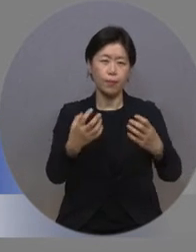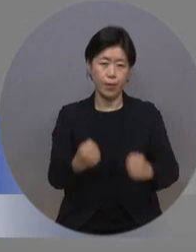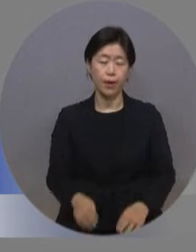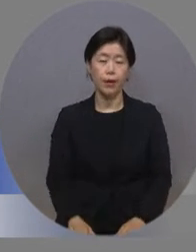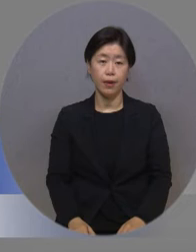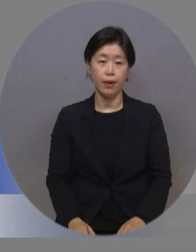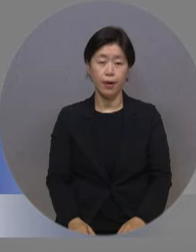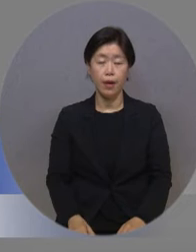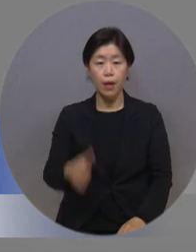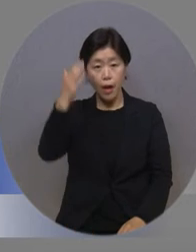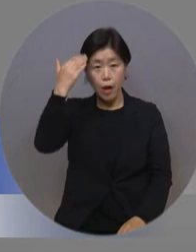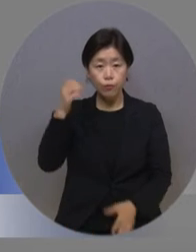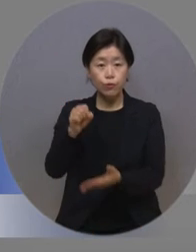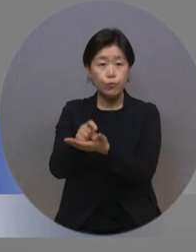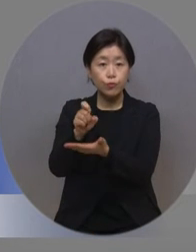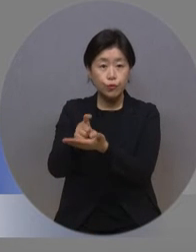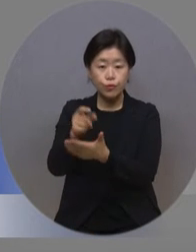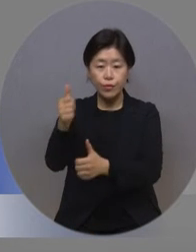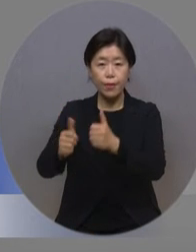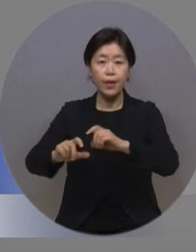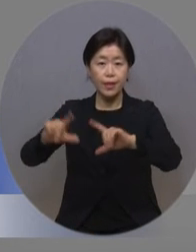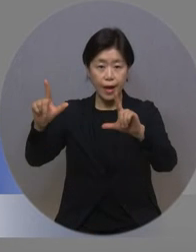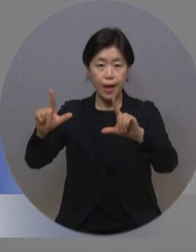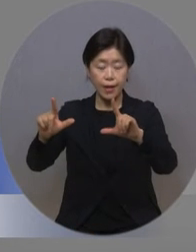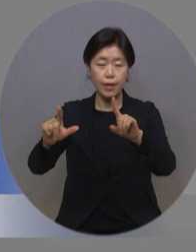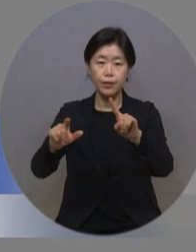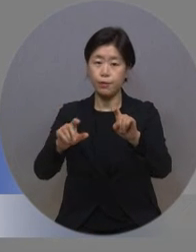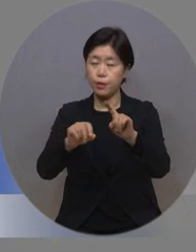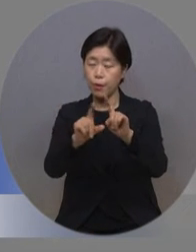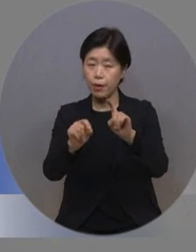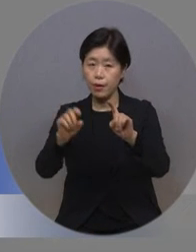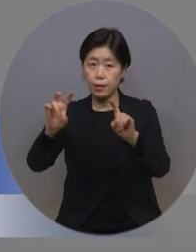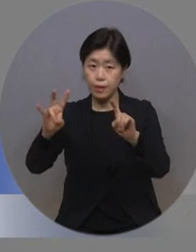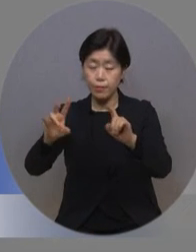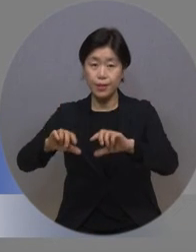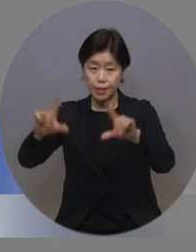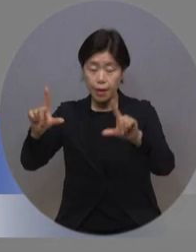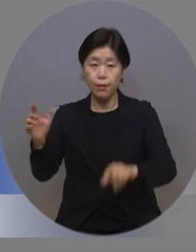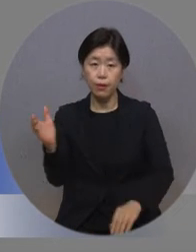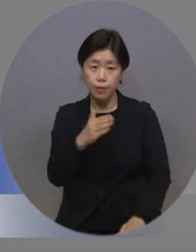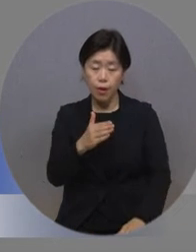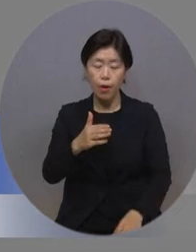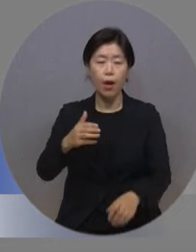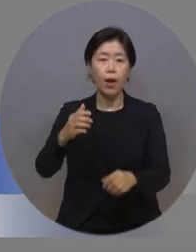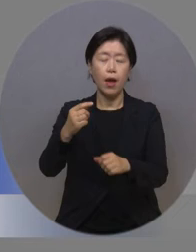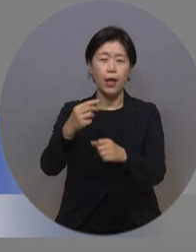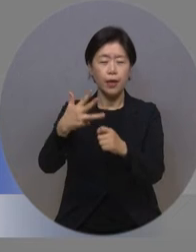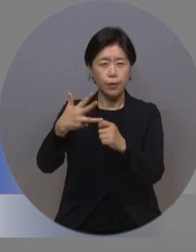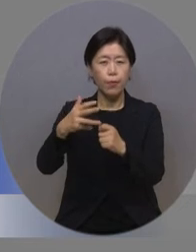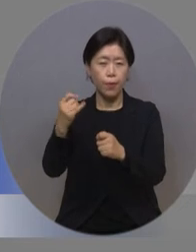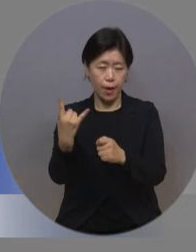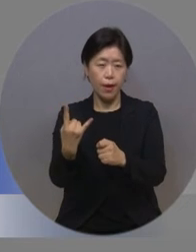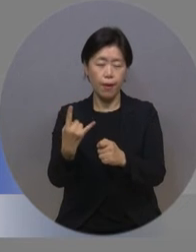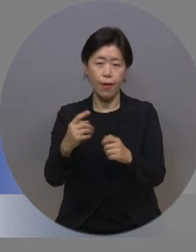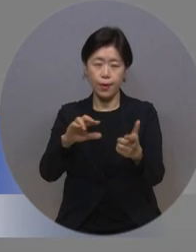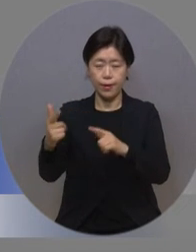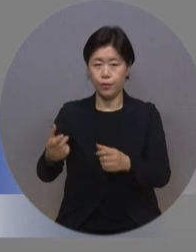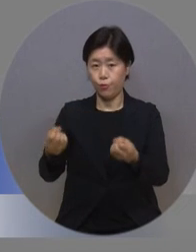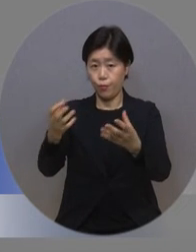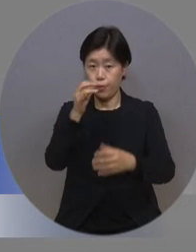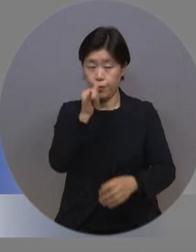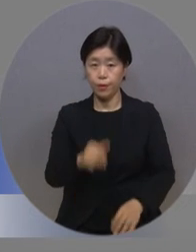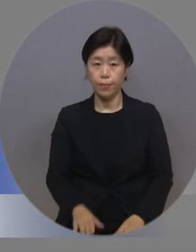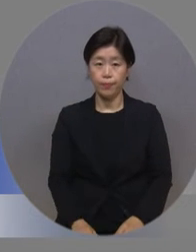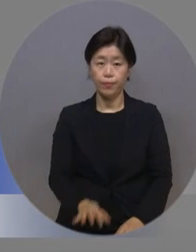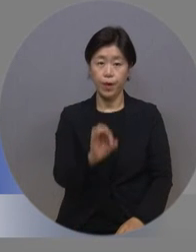대표팀 경기가 있는 11월 24일을 시작으로 8번의 카타르 월드컵 초청 공연이 진행됩니다 공연에서는